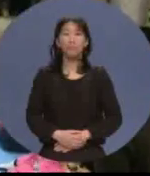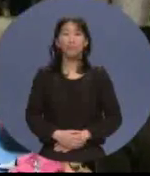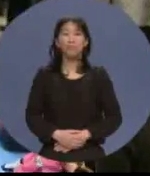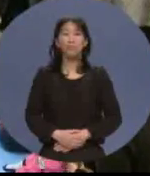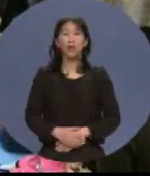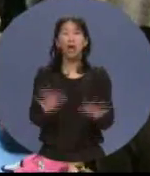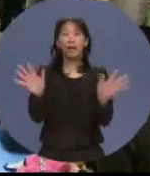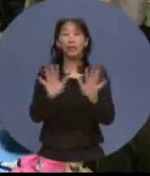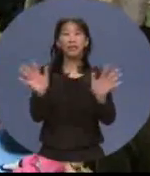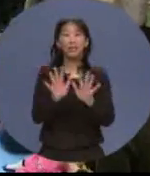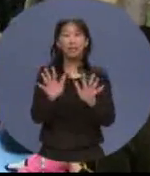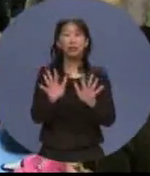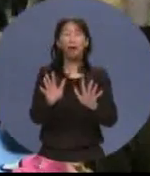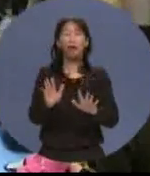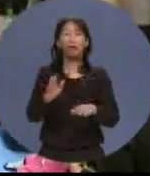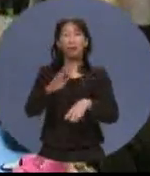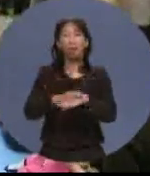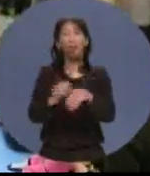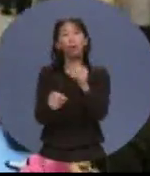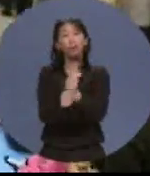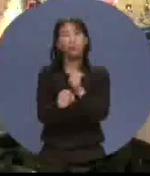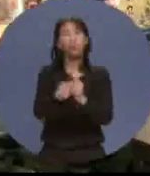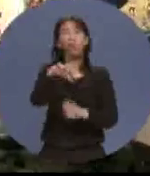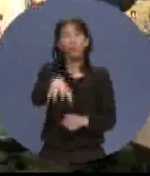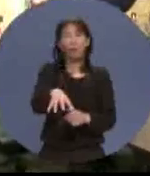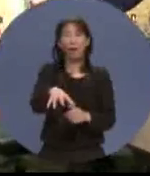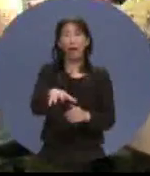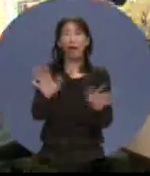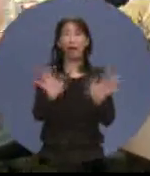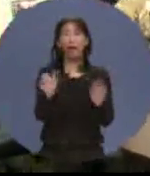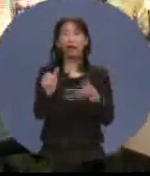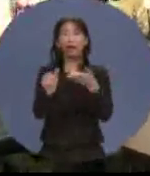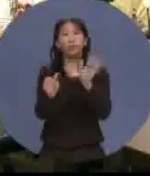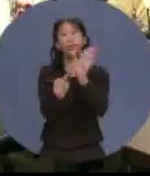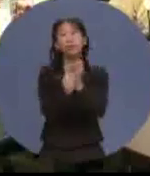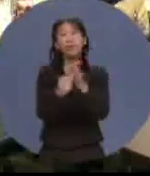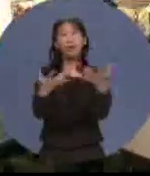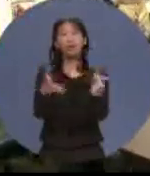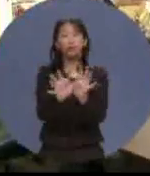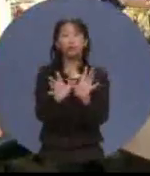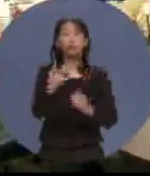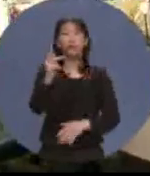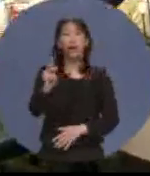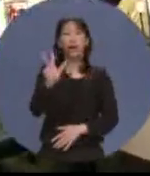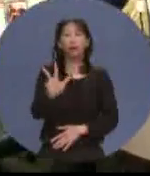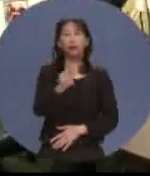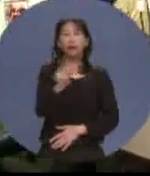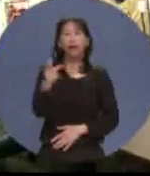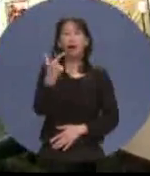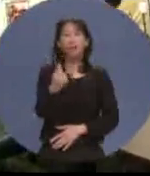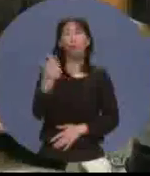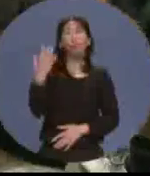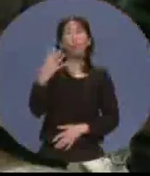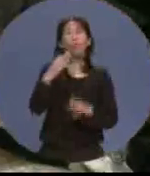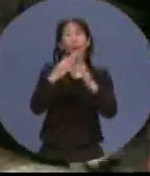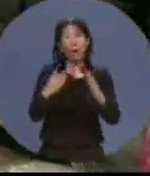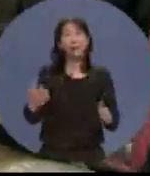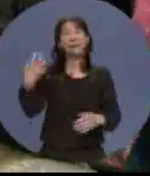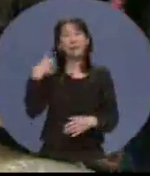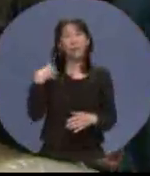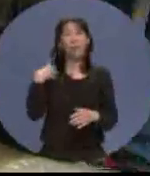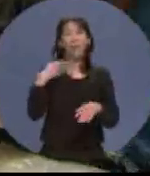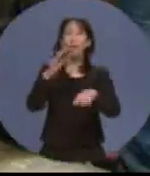キッズ&クラフトコーナーでは、子育て支援グループカルガモの会による親子で手遊び